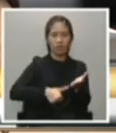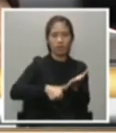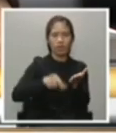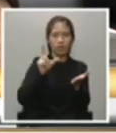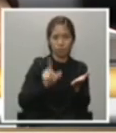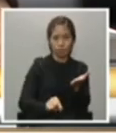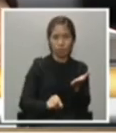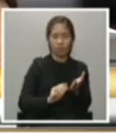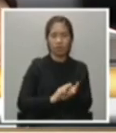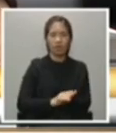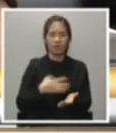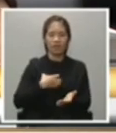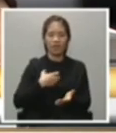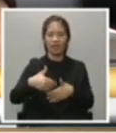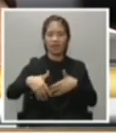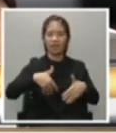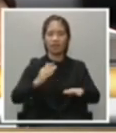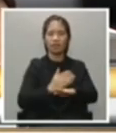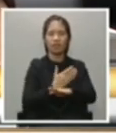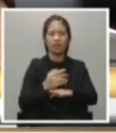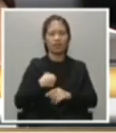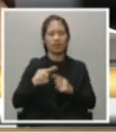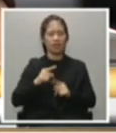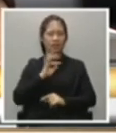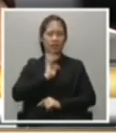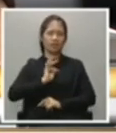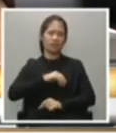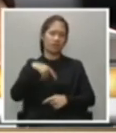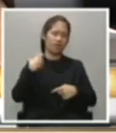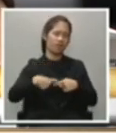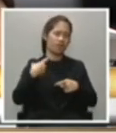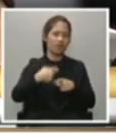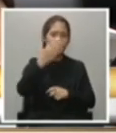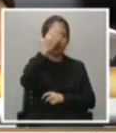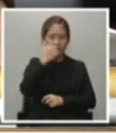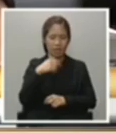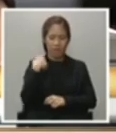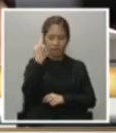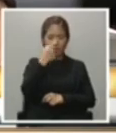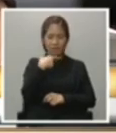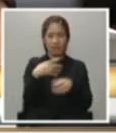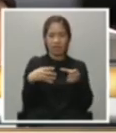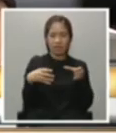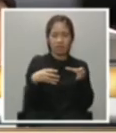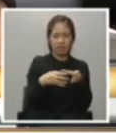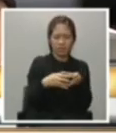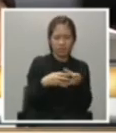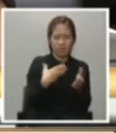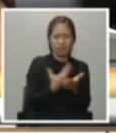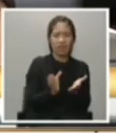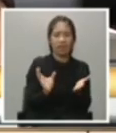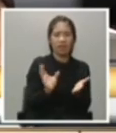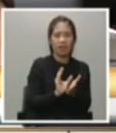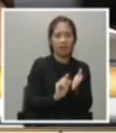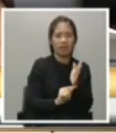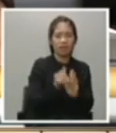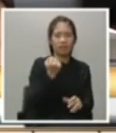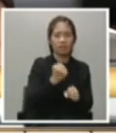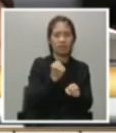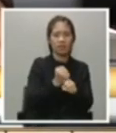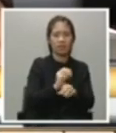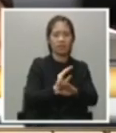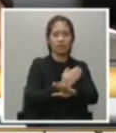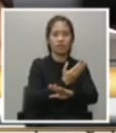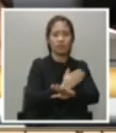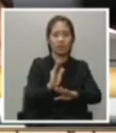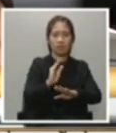ด้วยซ้ำเป็นที่ยากค่ะที่จะทำให้กลุ่มทุนรายเล็กๆจะมีเงินทุนไปเริ่มต้นธุรกิจแล้ว